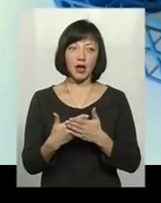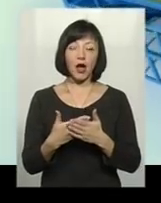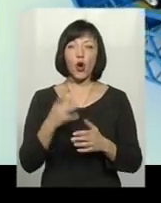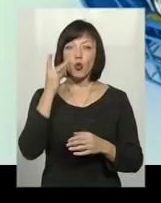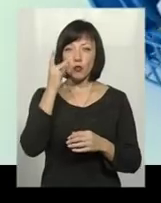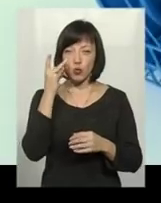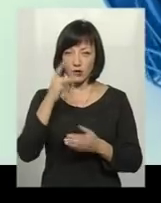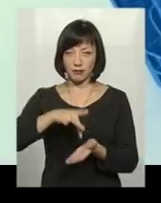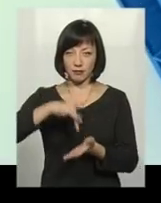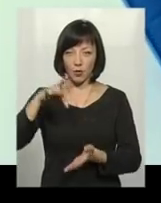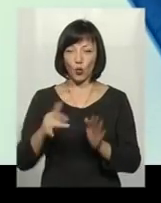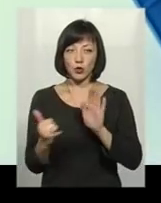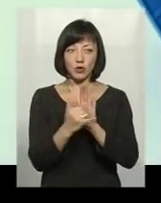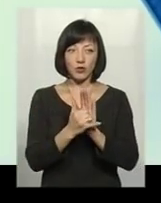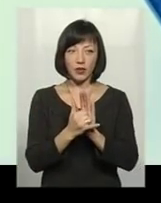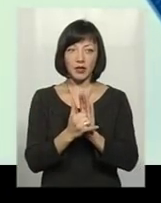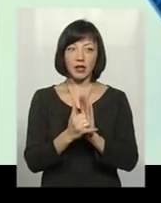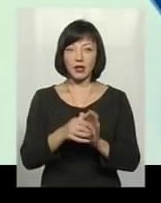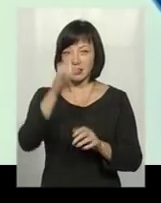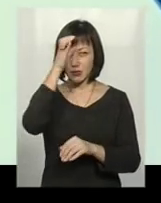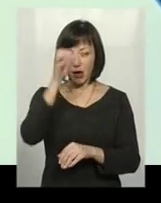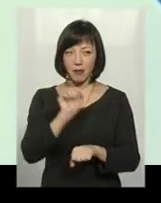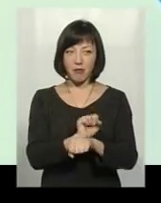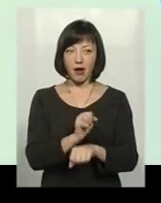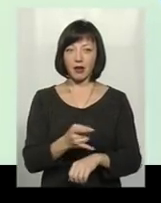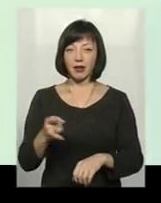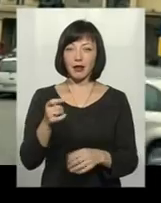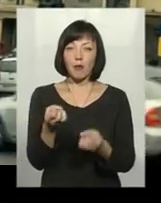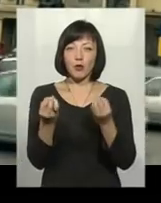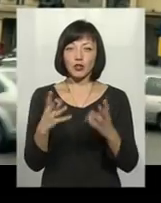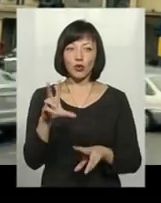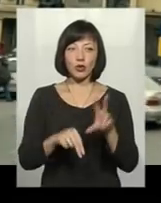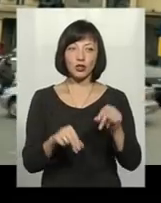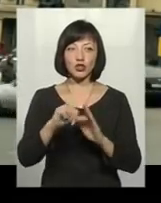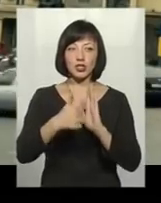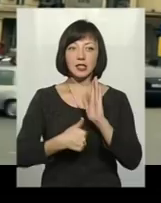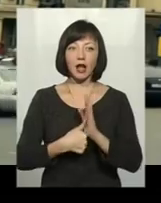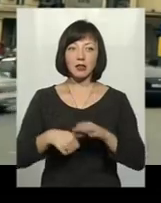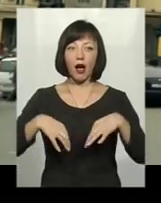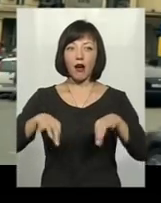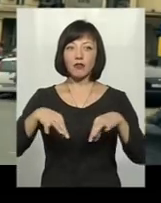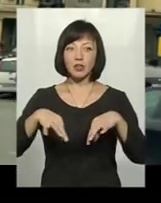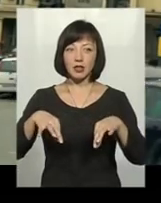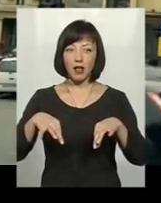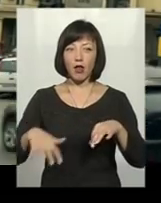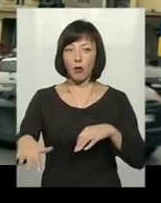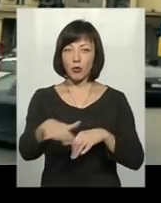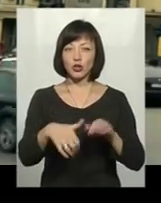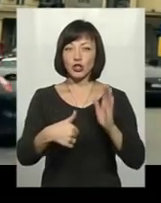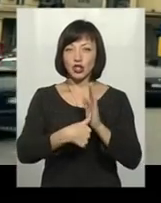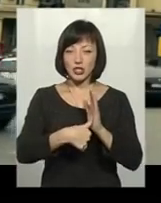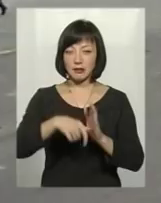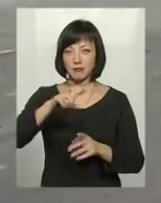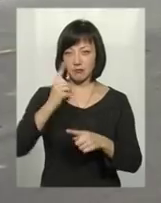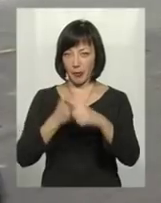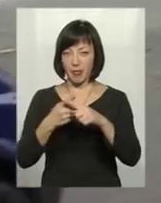Румунії Бухаресті встановили так званий смарт-паркінг. Найпростіший з них розрахований на 16 автівок на площі 6,5 на 5